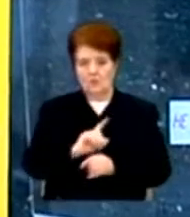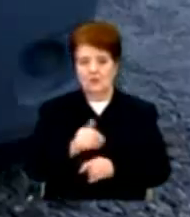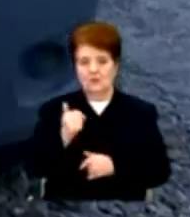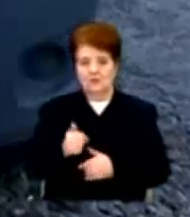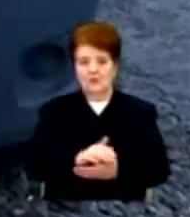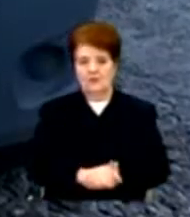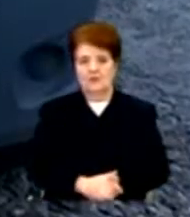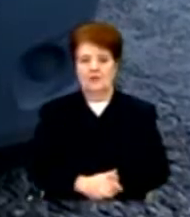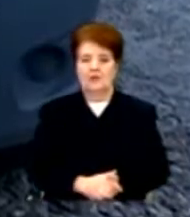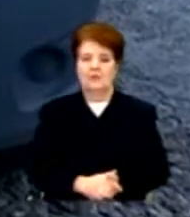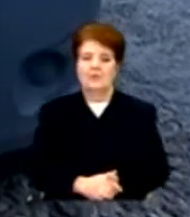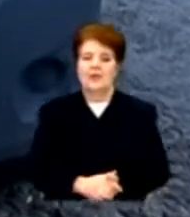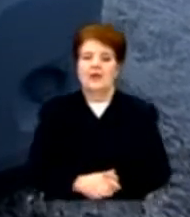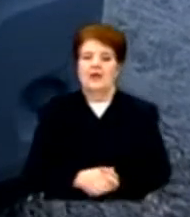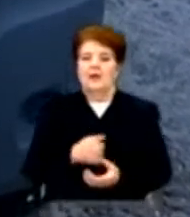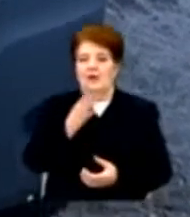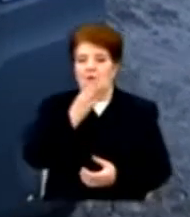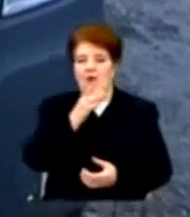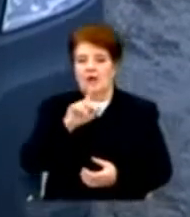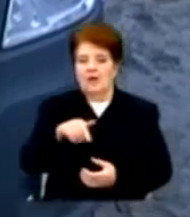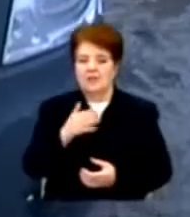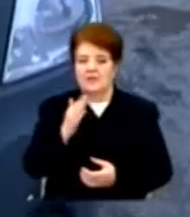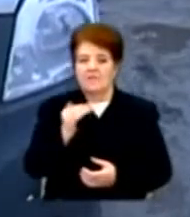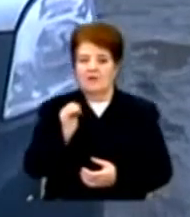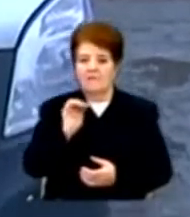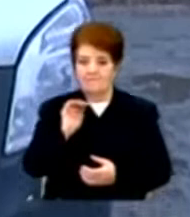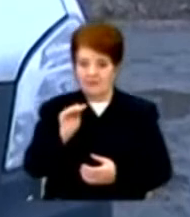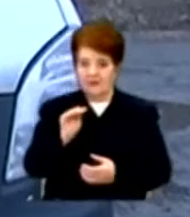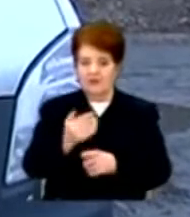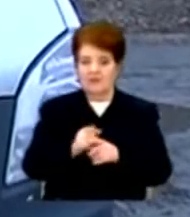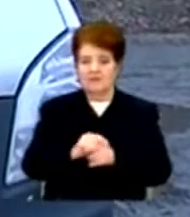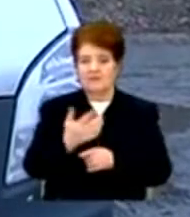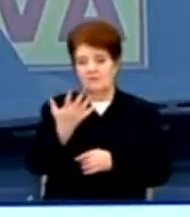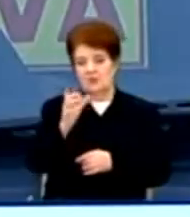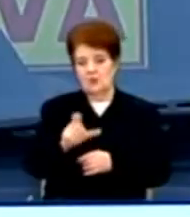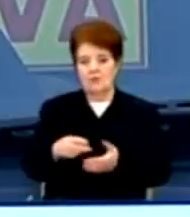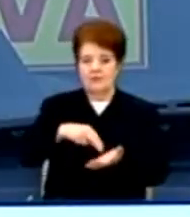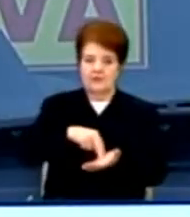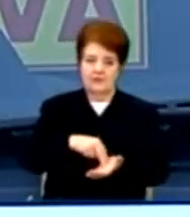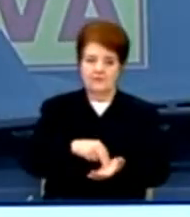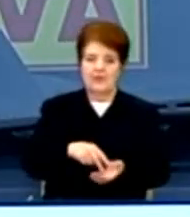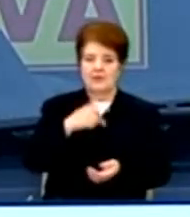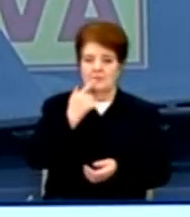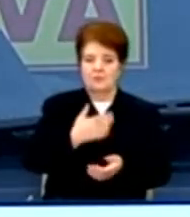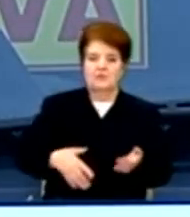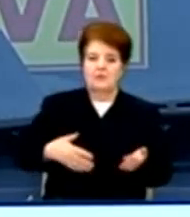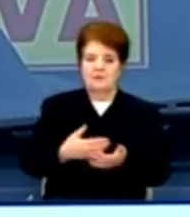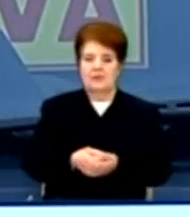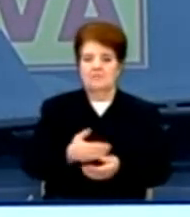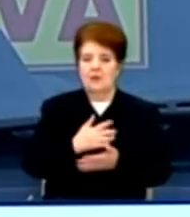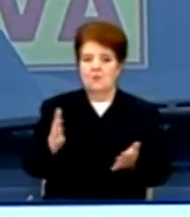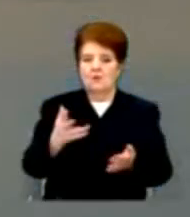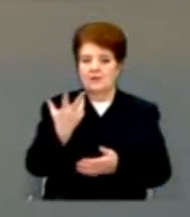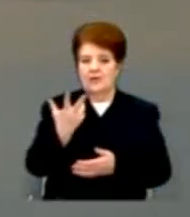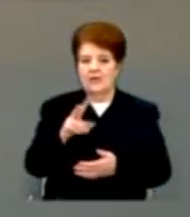bine. Orele de vârf până la 5 oameni loc. Călătorii spun că pentru astfel de condiții ar fi gata să plătească mai mult de 3 lei,